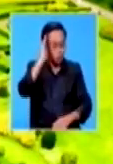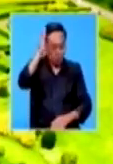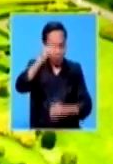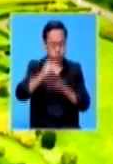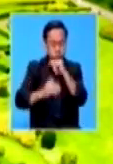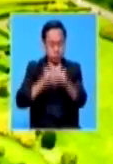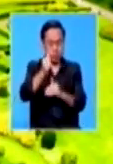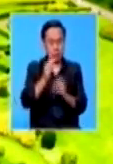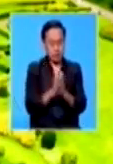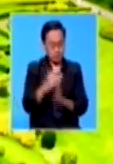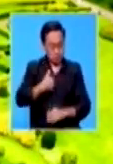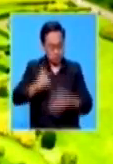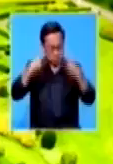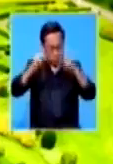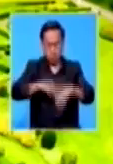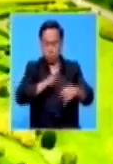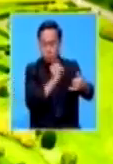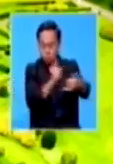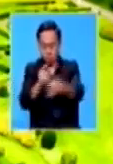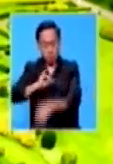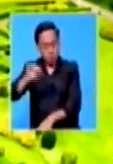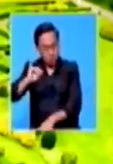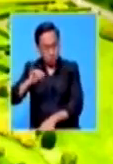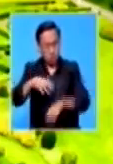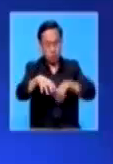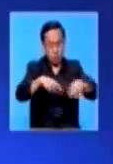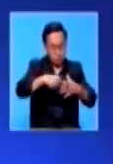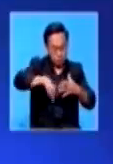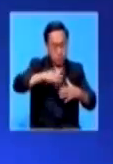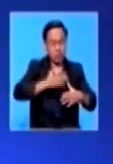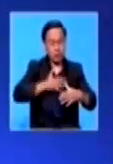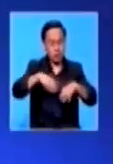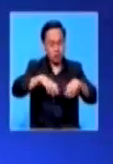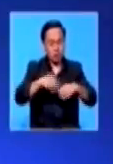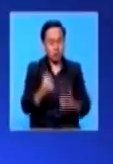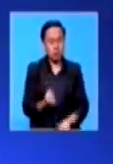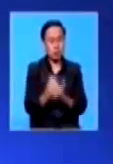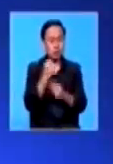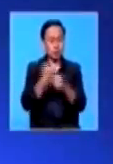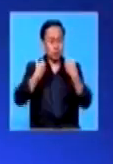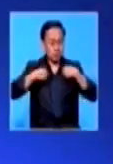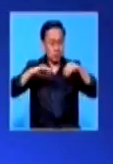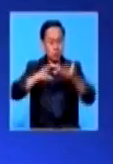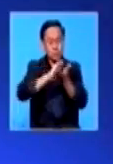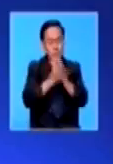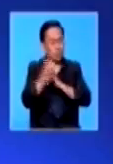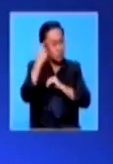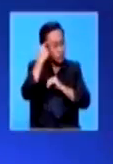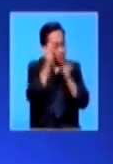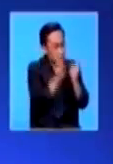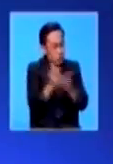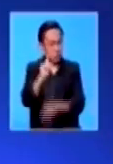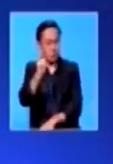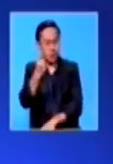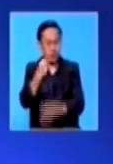มน่าจะเป็นคนตำหนิท่านมากกว่านะในองค์การบริหารจัดการภายในนะเพิ่มประสิทธิภาพให้ได้แล้วกันข้าราชการต้องเตรียมข้าราชการรุ่นใหม่ใน